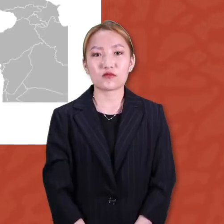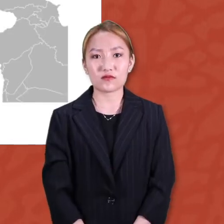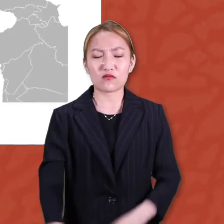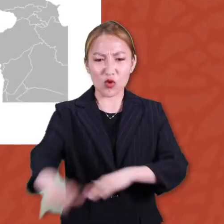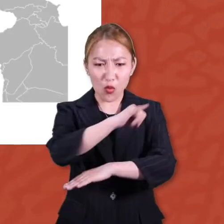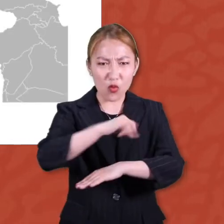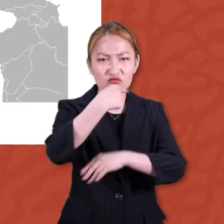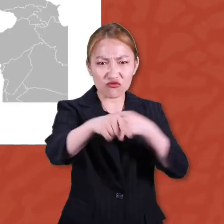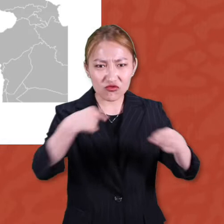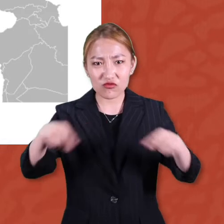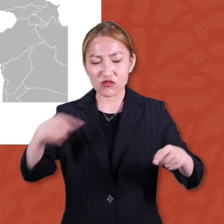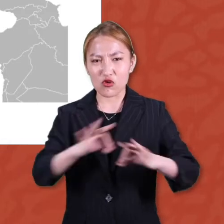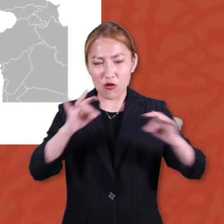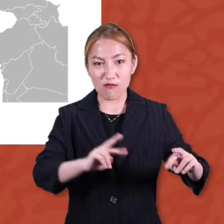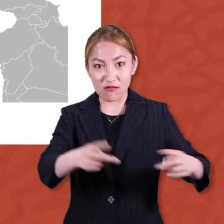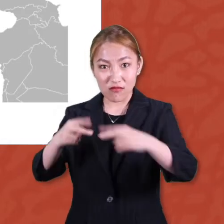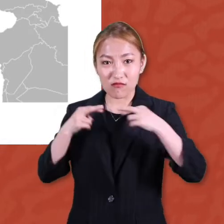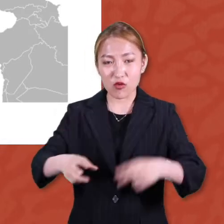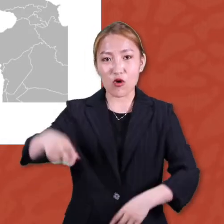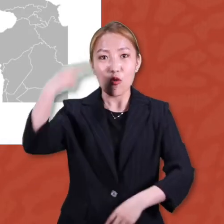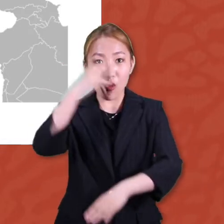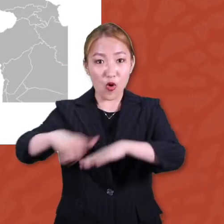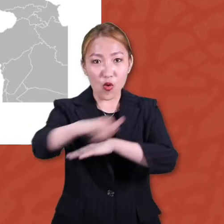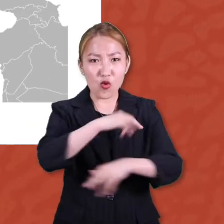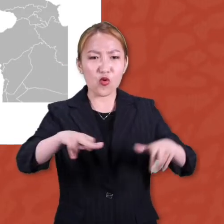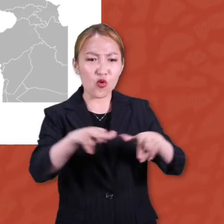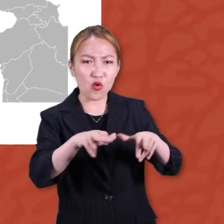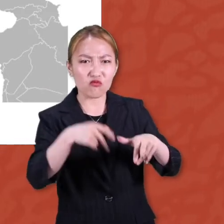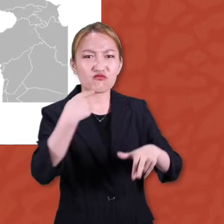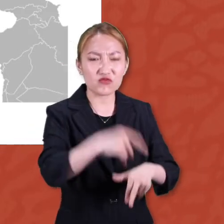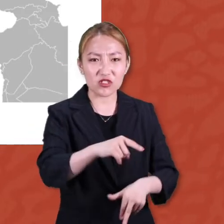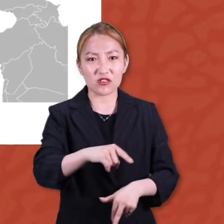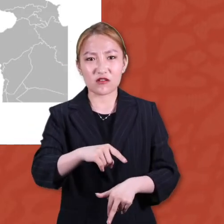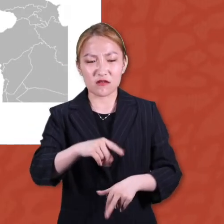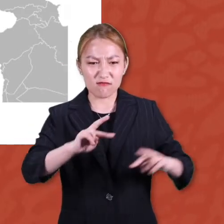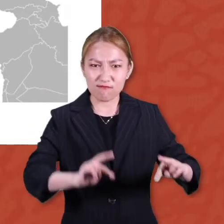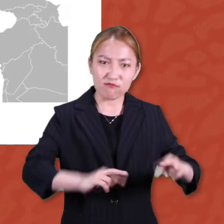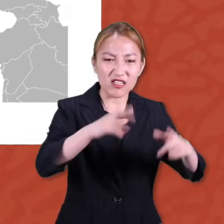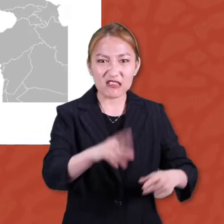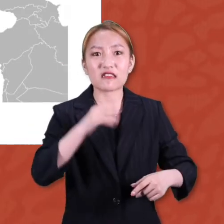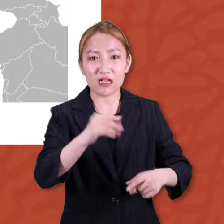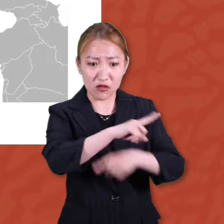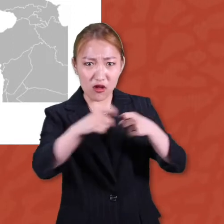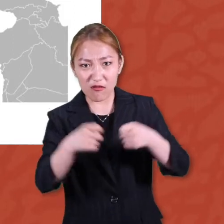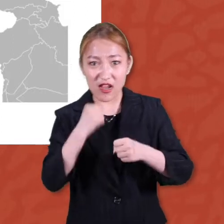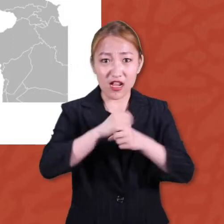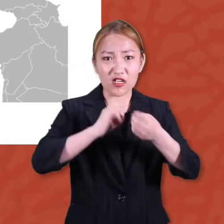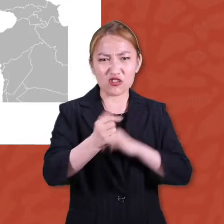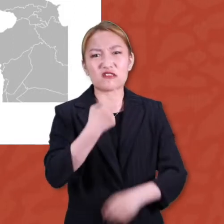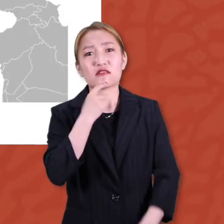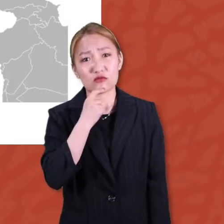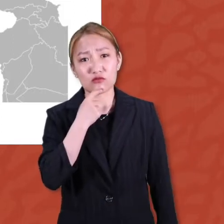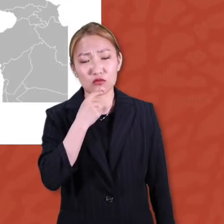Улс оронд өрнөж буй өөрчлөлттэй холбоотой Польш улсад хөгжлийн бэрхшээлийн тогтолцоог өөрчлөх нь биелүүлэхэд хэцүү байж болно.